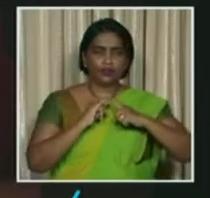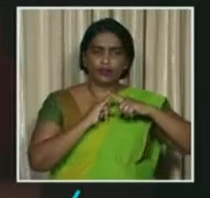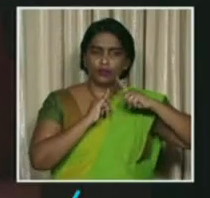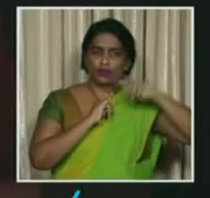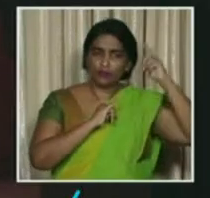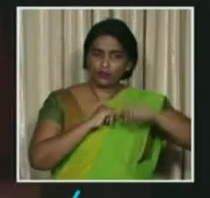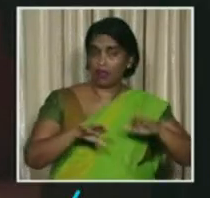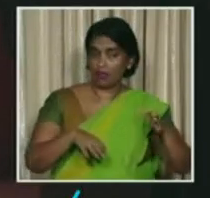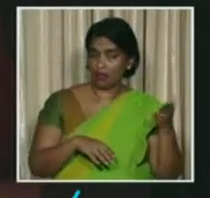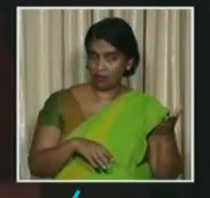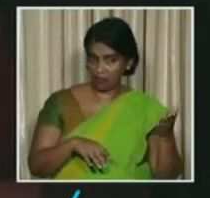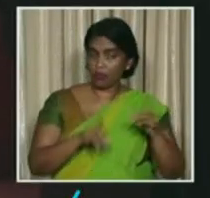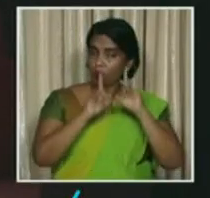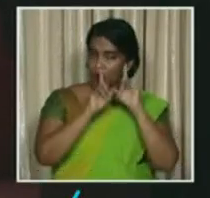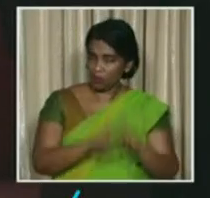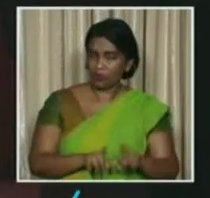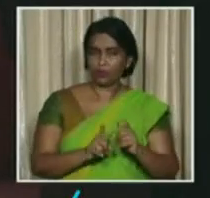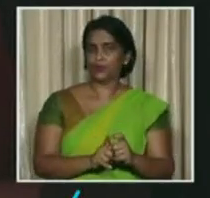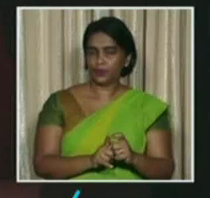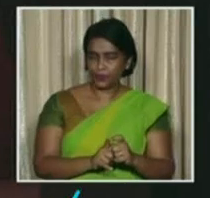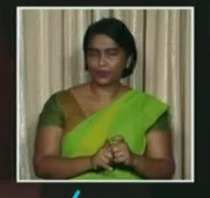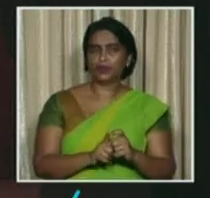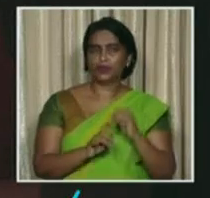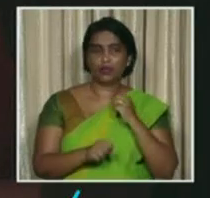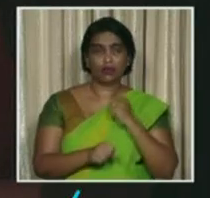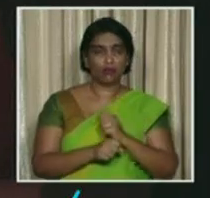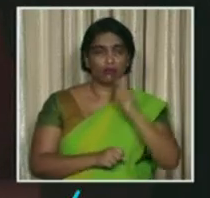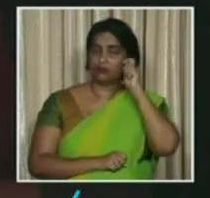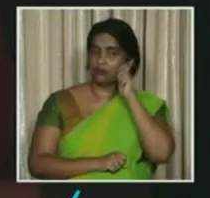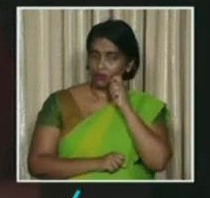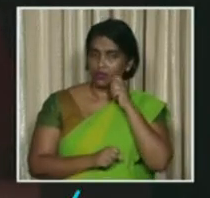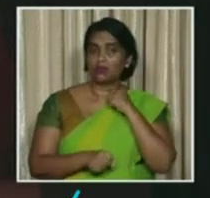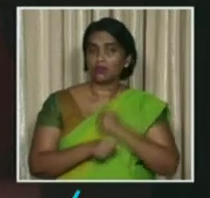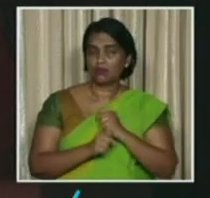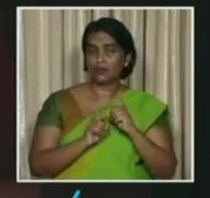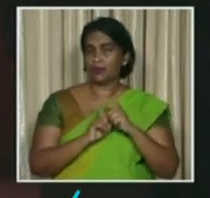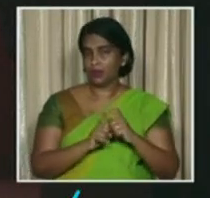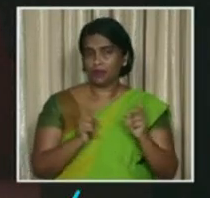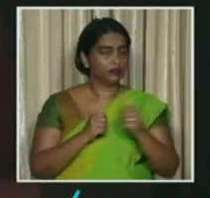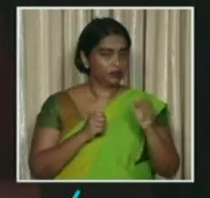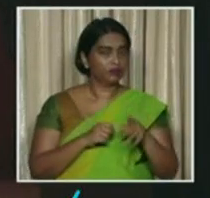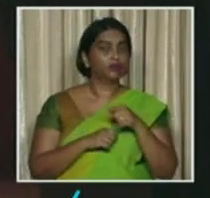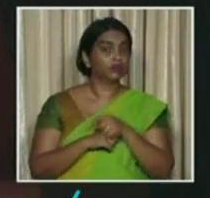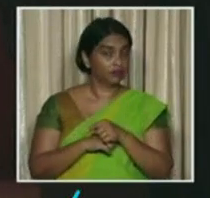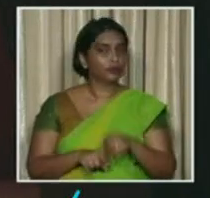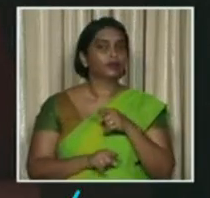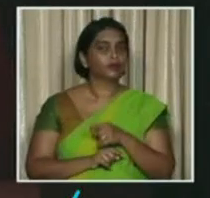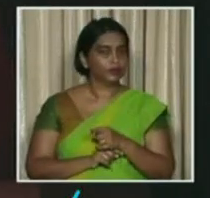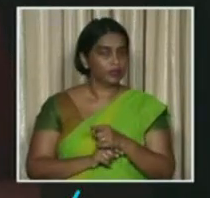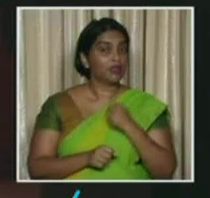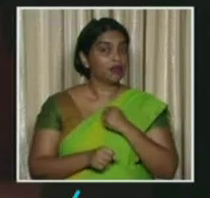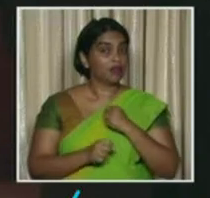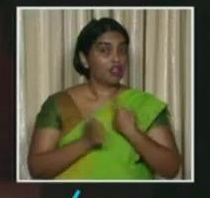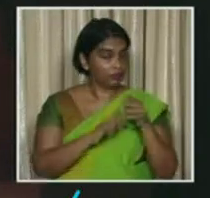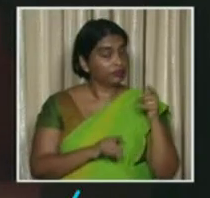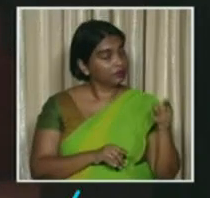සරසවි ශිෂ්‍ය පරපුරට මේ වගේ ම්ලේච්ඡත්වයක් රාජ්‍ය ත්‍රස්තවාදයක් රාජ්‍ය භීෂණයක් ක්‍රියාත්මක වෙනකොට ඒ වගේම